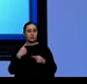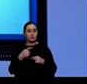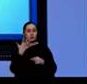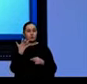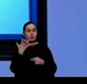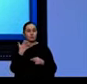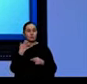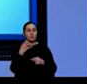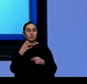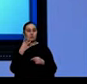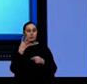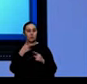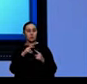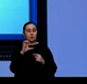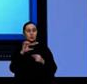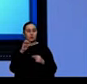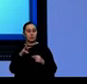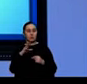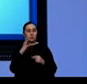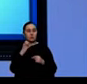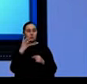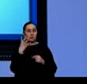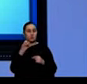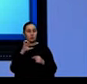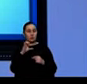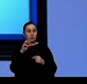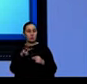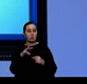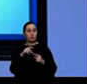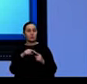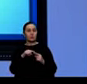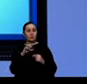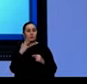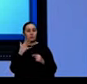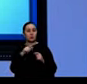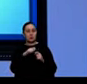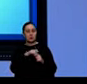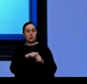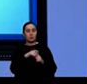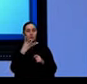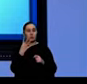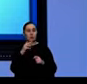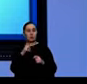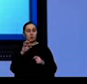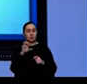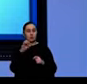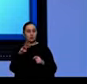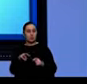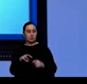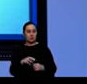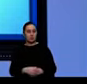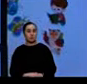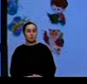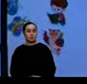Keyingisi 504 santimetr. 504 santimetr 5 metr u 4